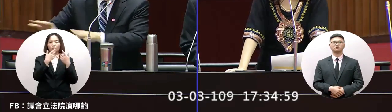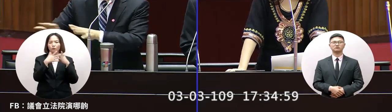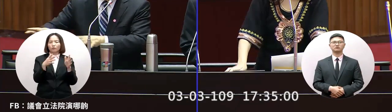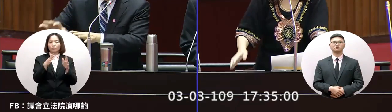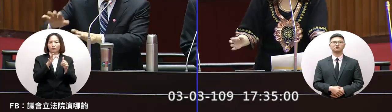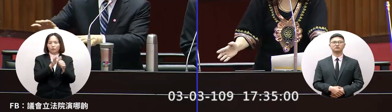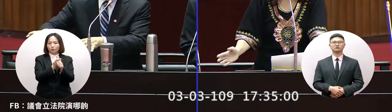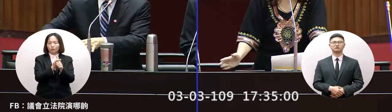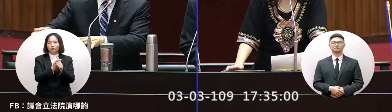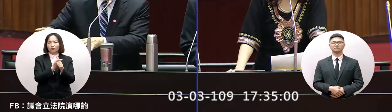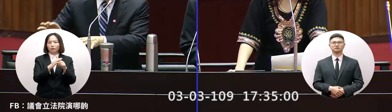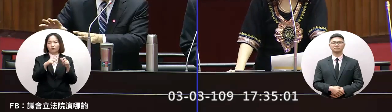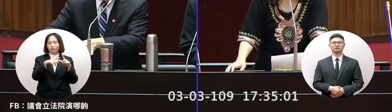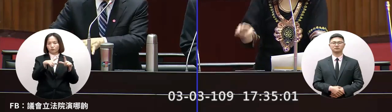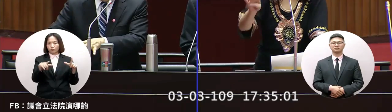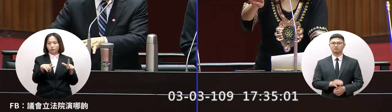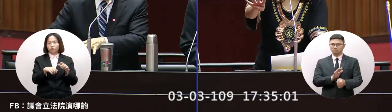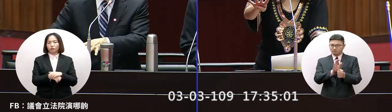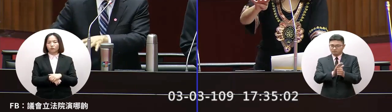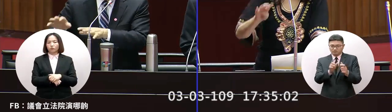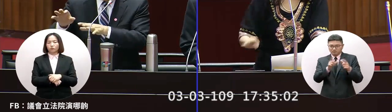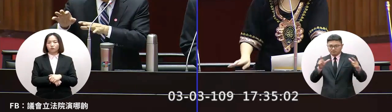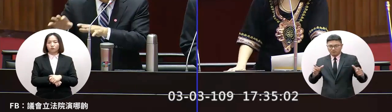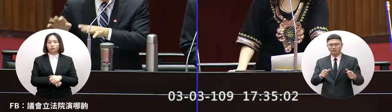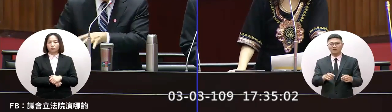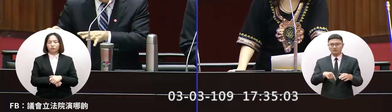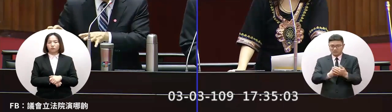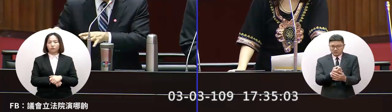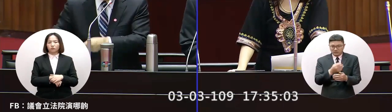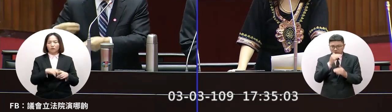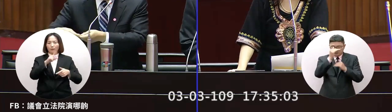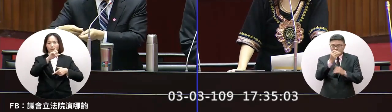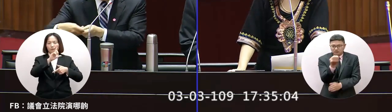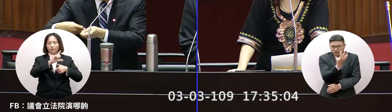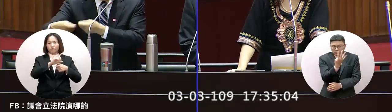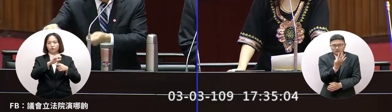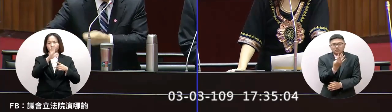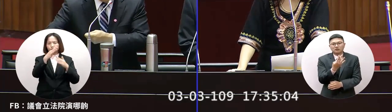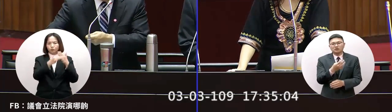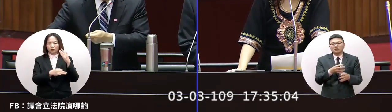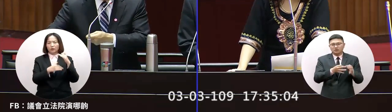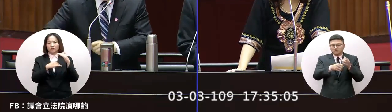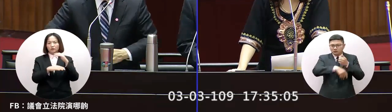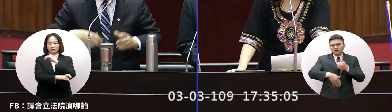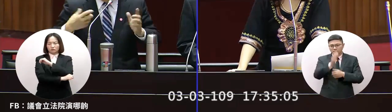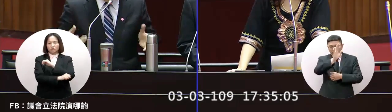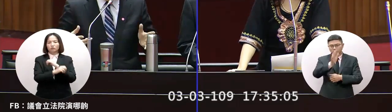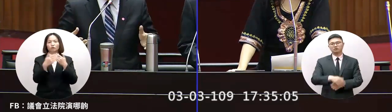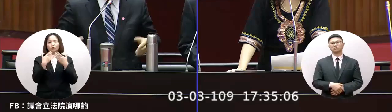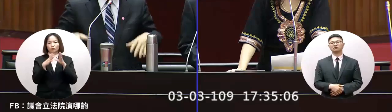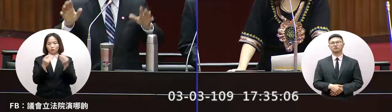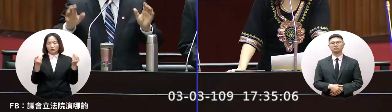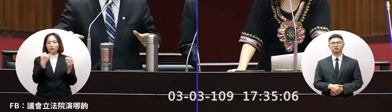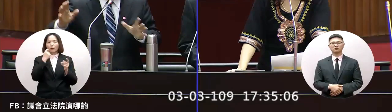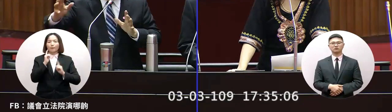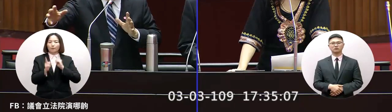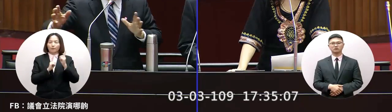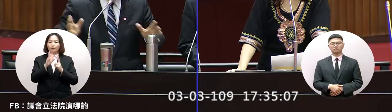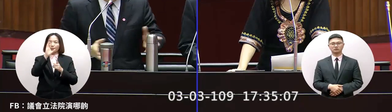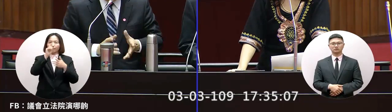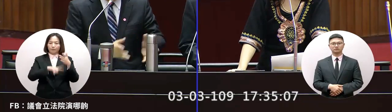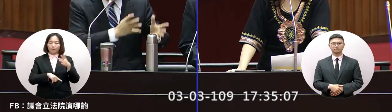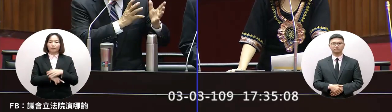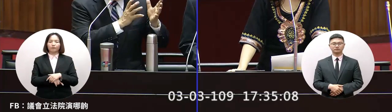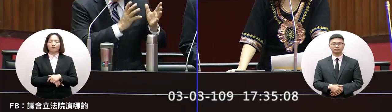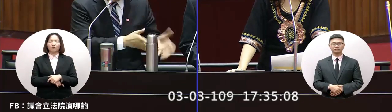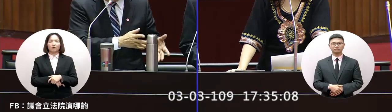有这个 更大的范围，不要只有这四样 门槛，让它更方便。 对， 同时我们